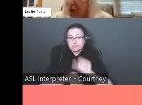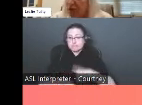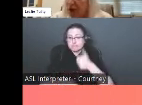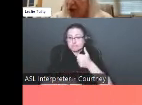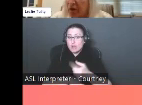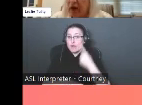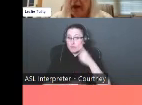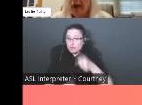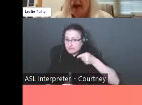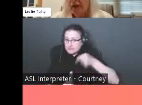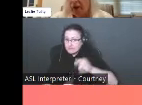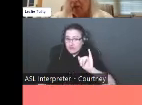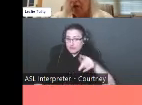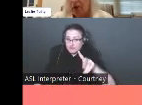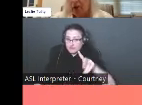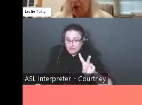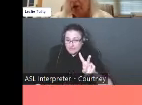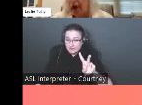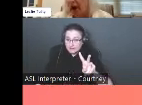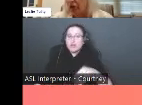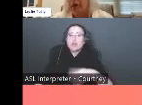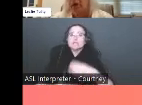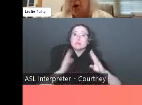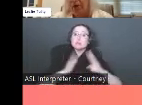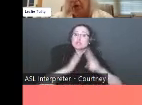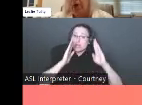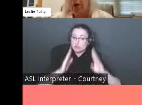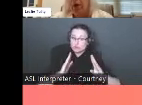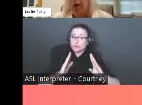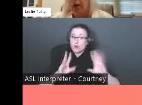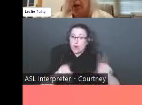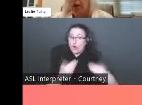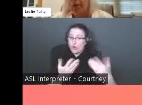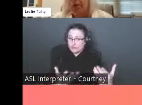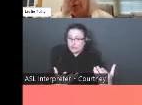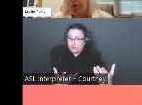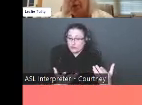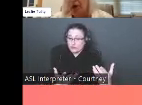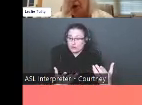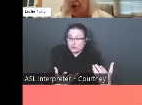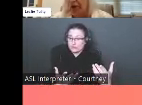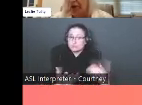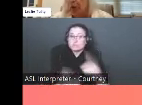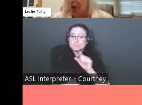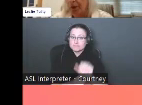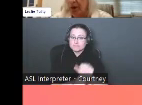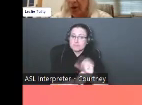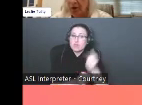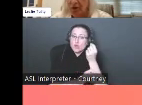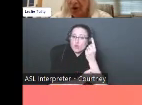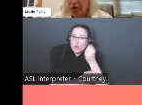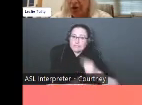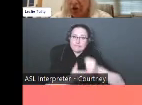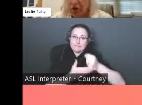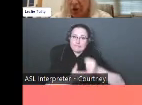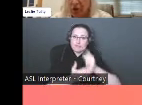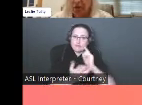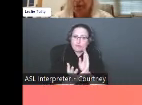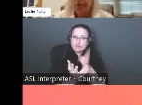ont été développés précisément pour la violence conjugale et certains refuges